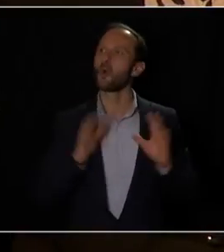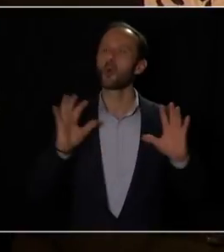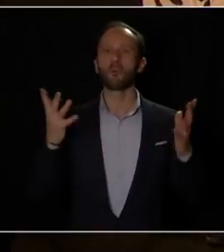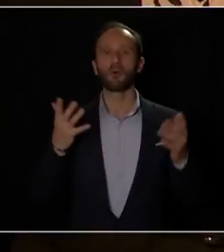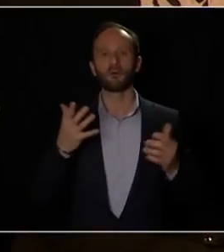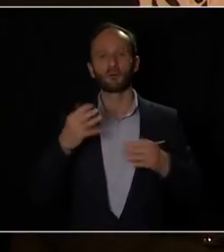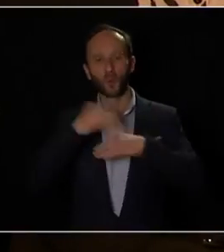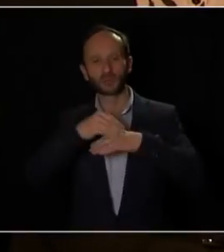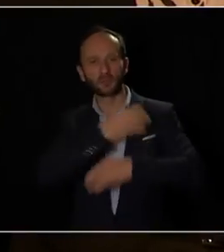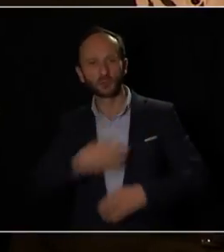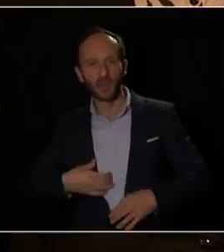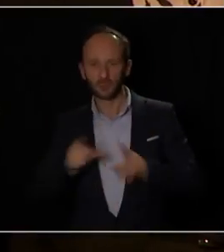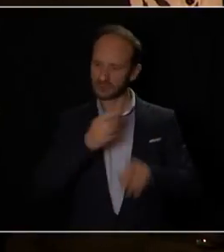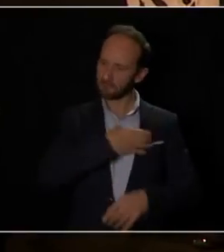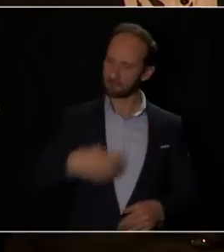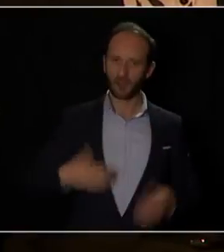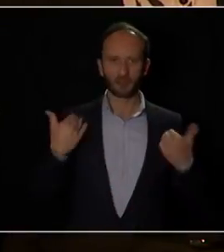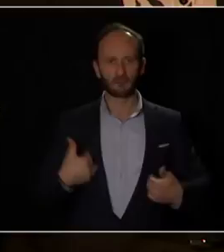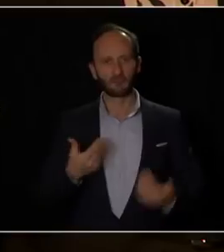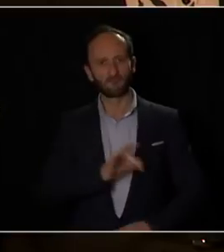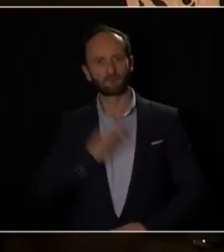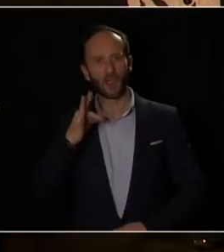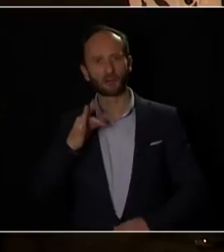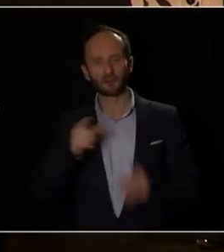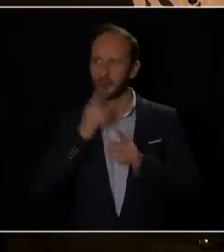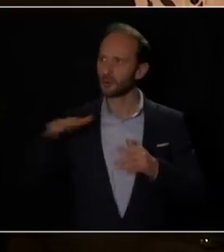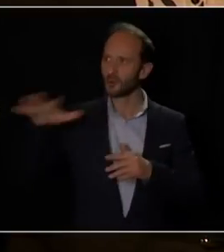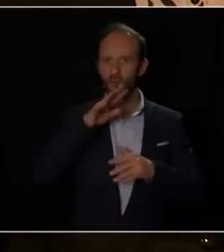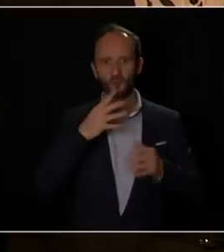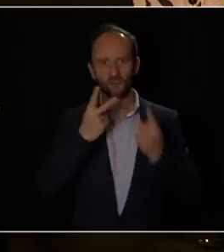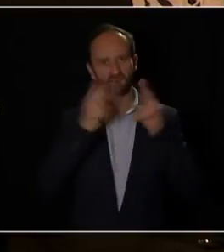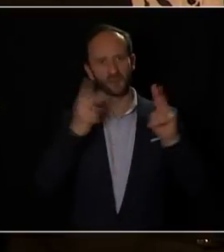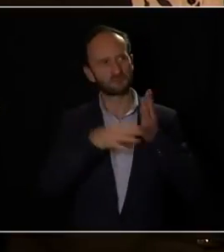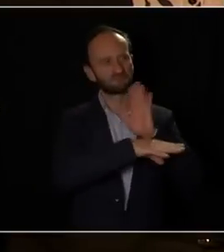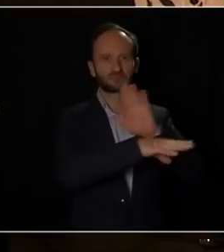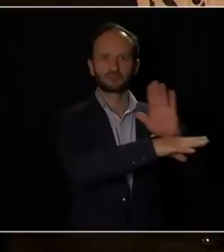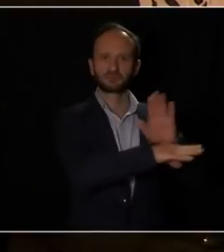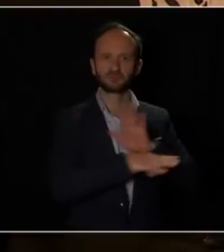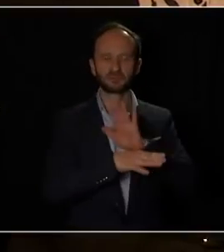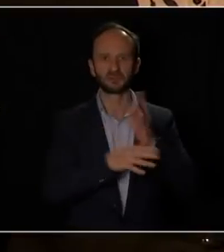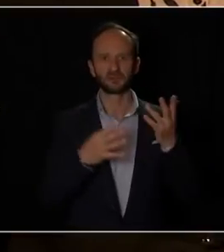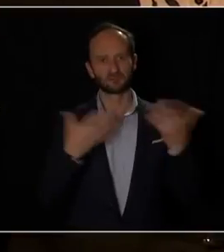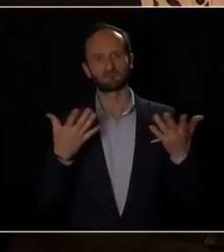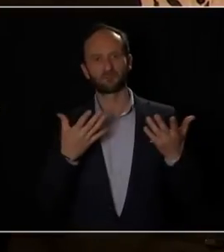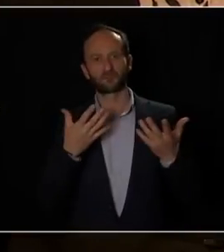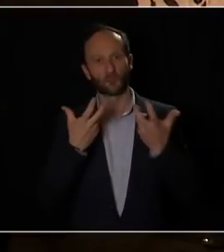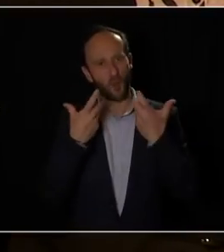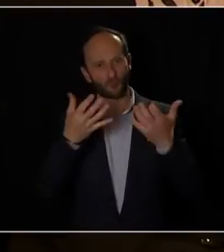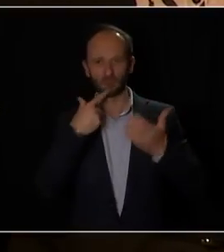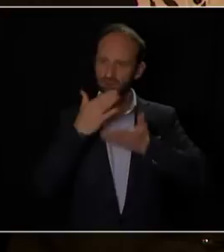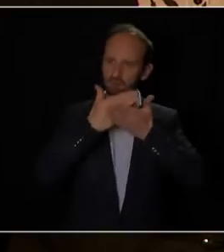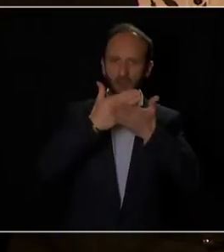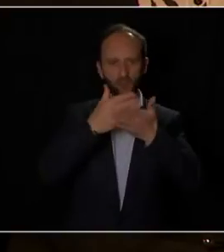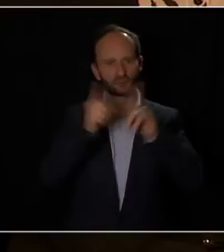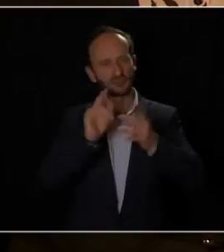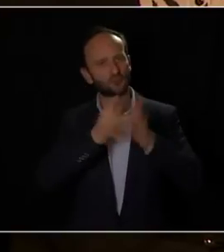fier de l'image reconnue et enviée de notre ville ? Cette fierté, je souhaite la faire partager à toutes les Dijonnaises et à tous les